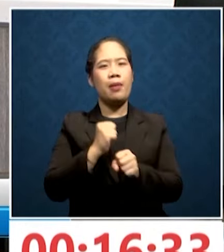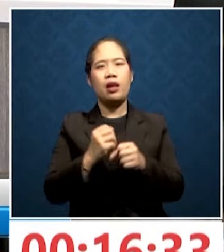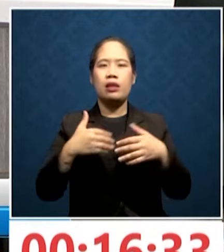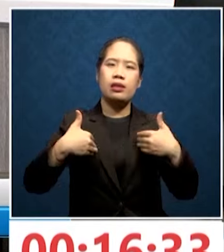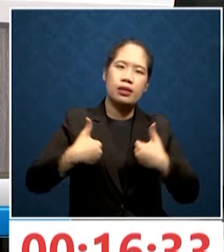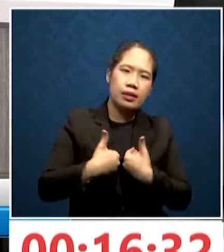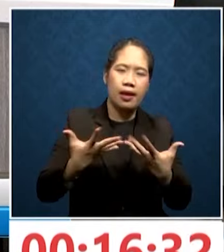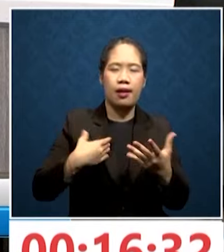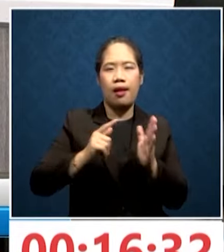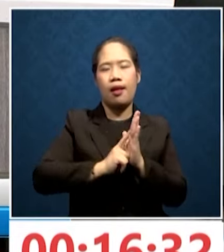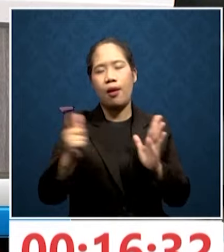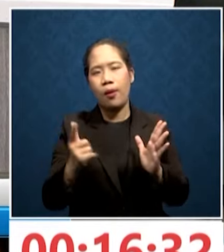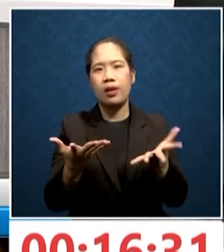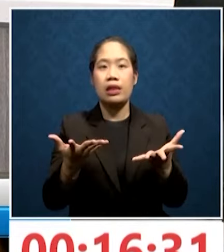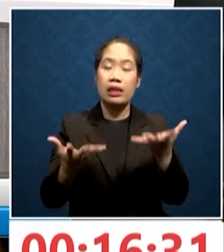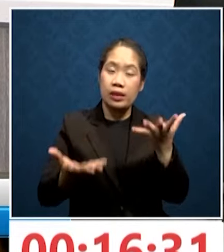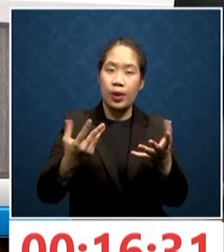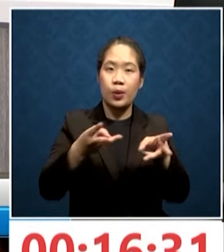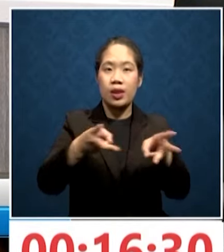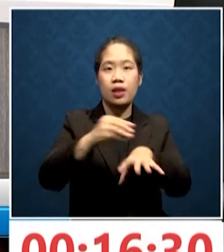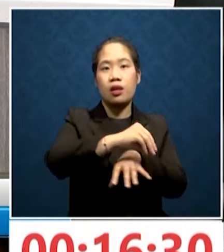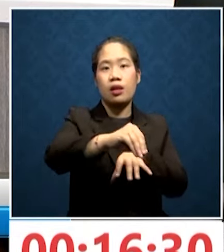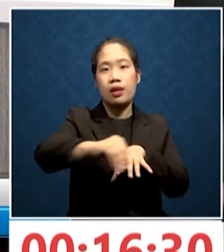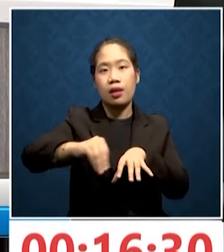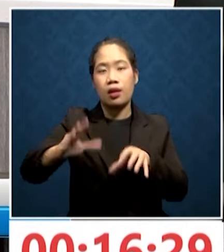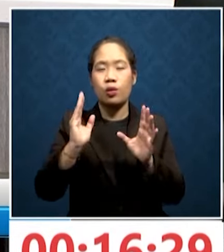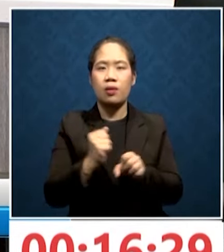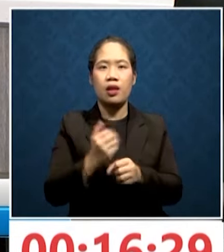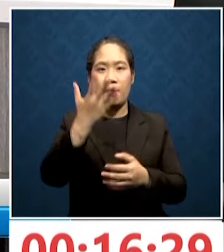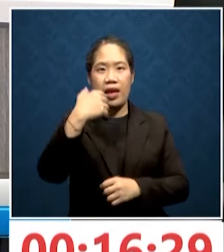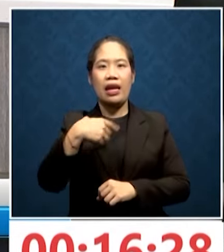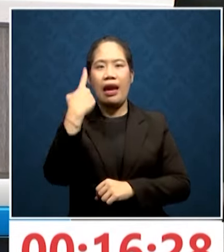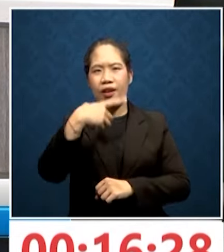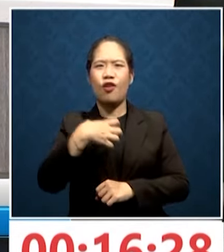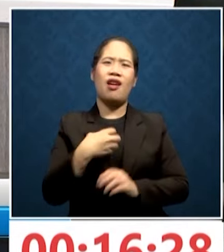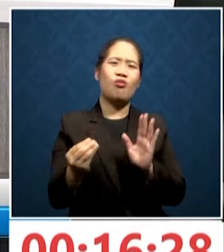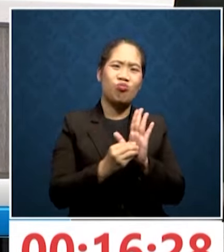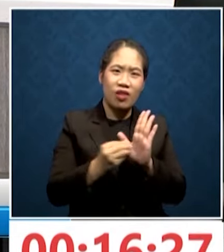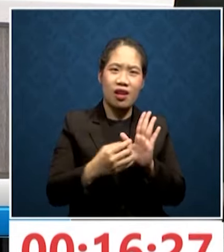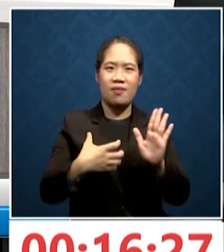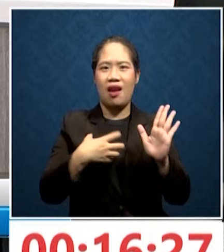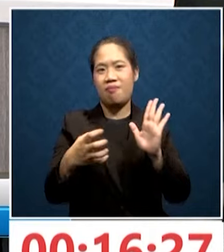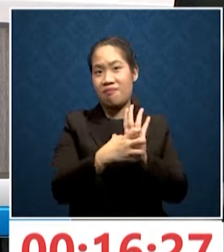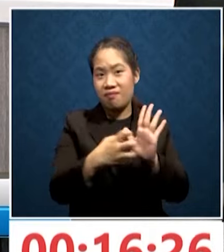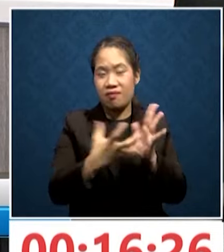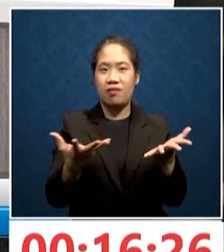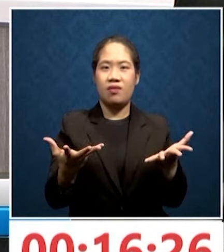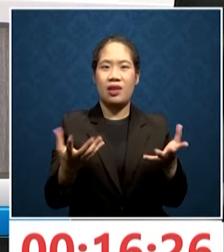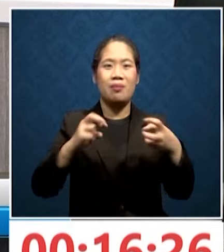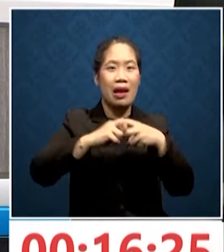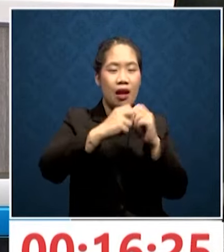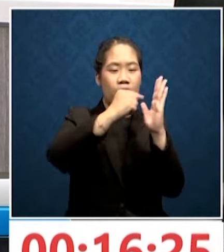การกระจายบุคลากรก็ไม่เหมาะสมเนื่องจากว่าใครก็อยากอยู่ใกล้ความเจริญท่านประธานครับที่ขาดก็ยังข